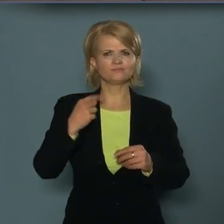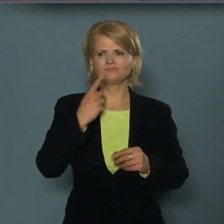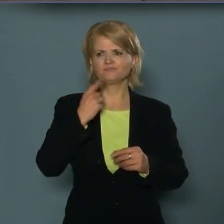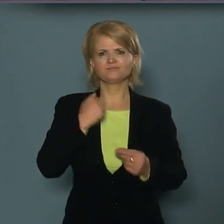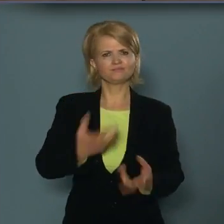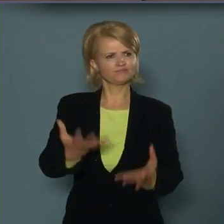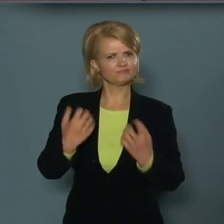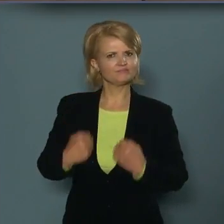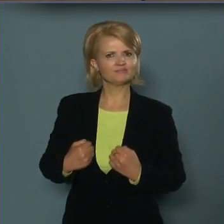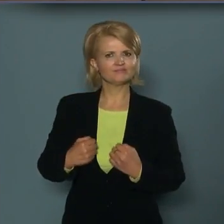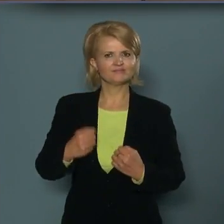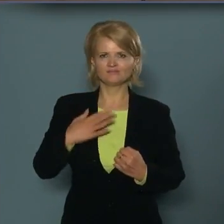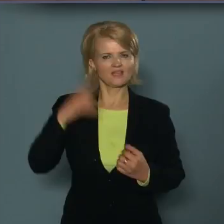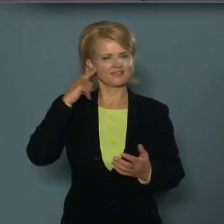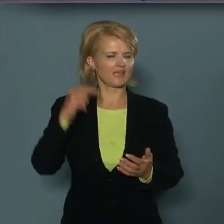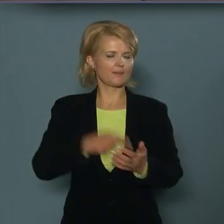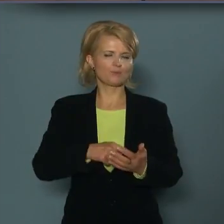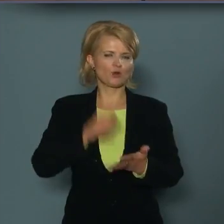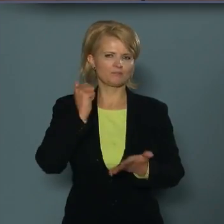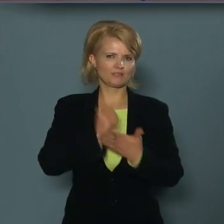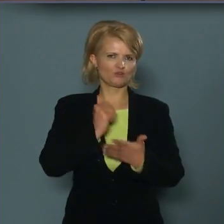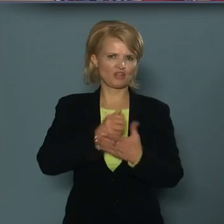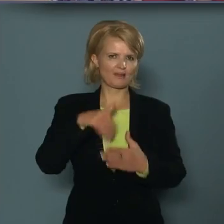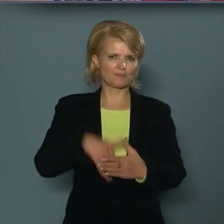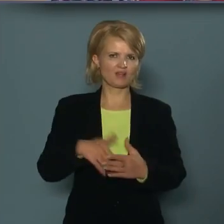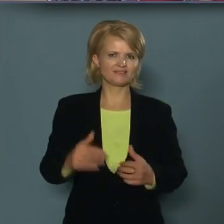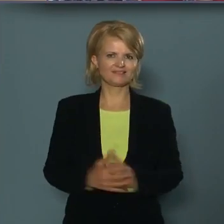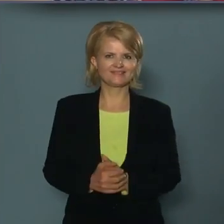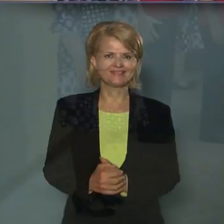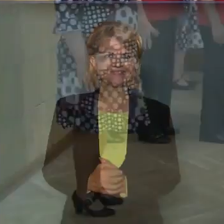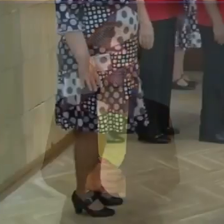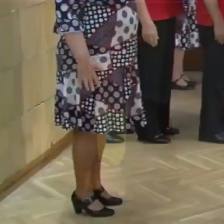magával ragadni. Ezek voltak az én főbb szempontjaim itt a zsűrizés alatt.